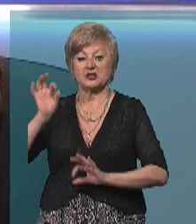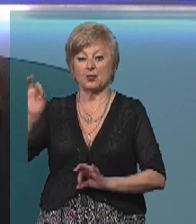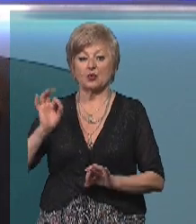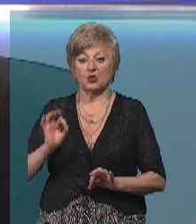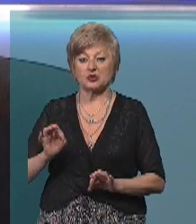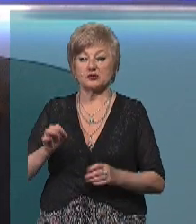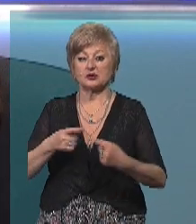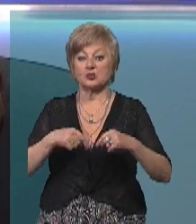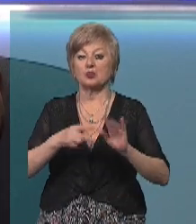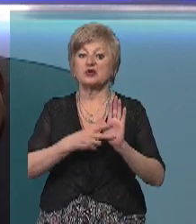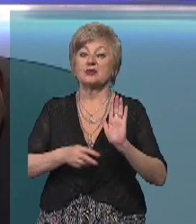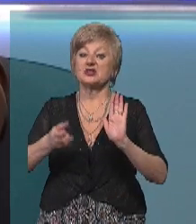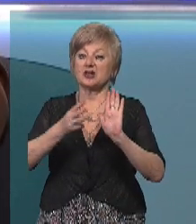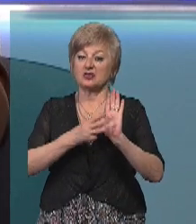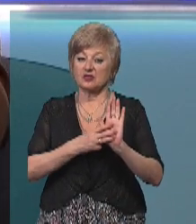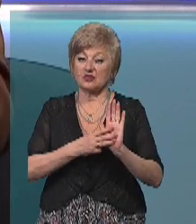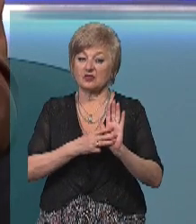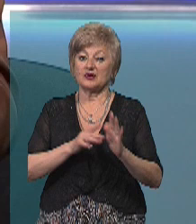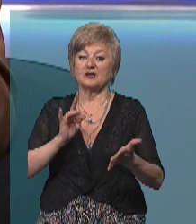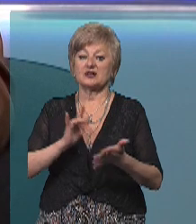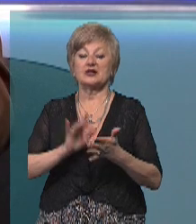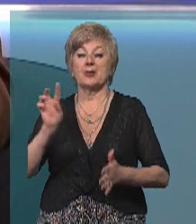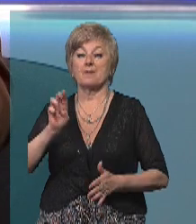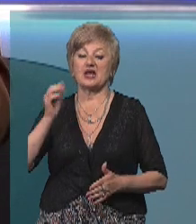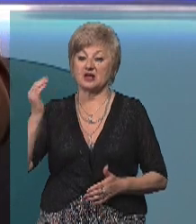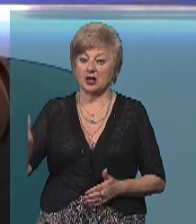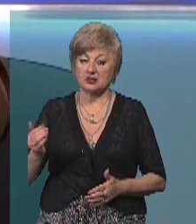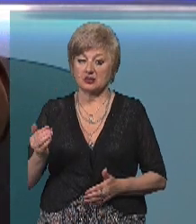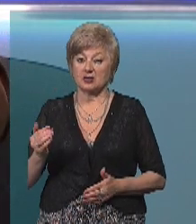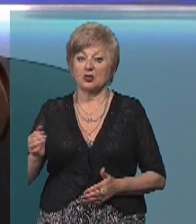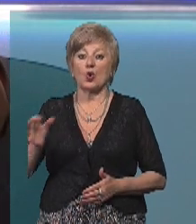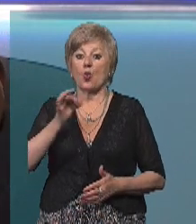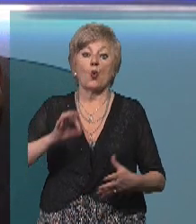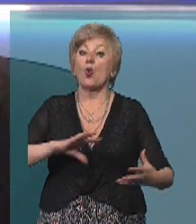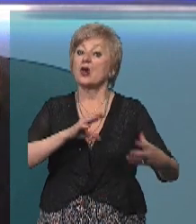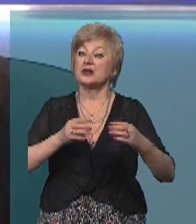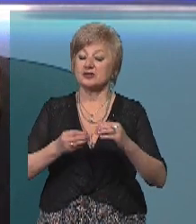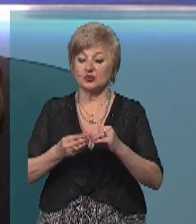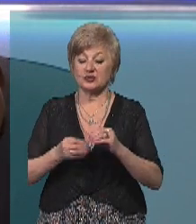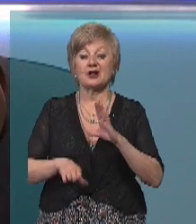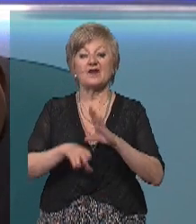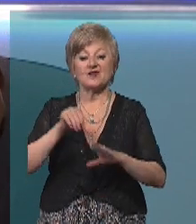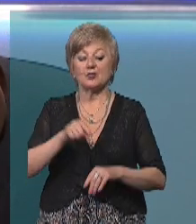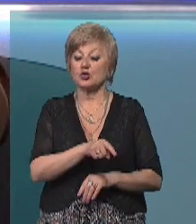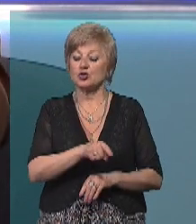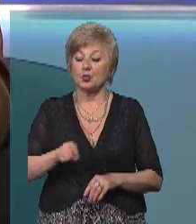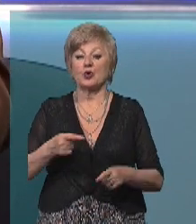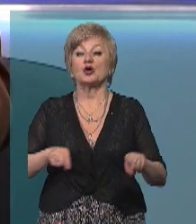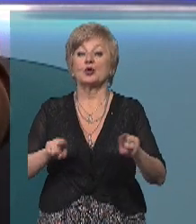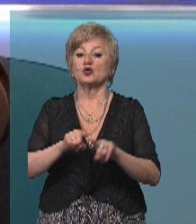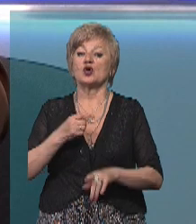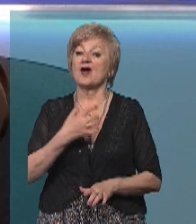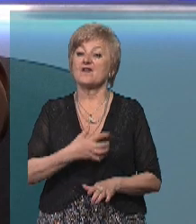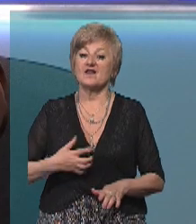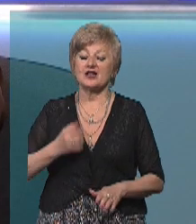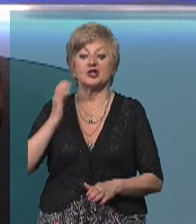53,18% в окрузі номер 78 із центром Бердянську. Про результати виборчого процесу, а також про важливі